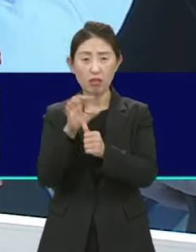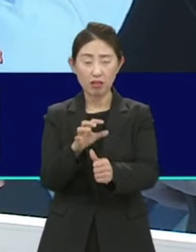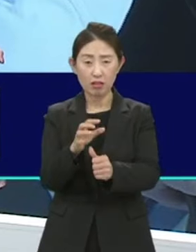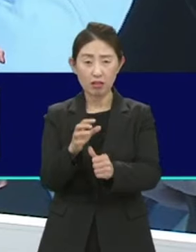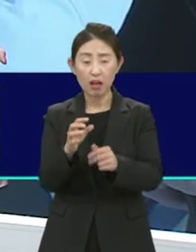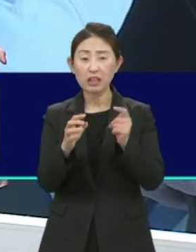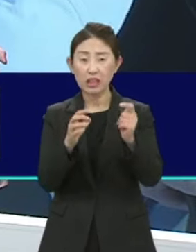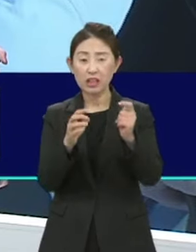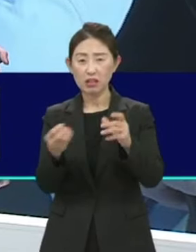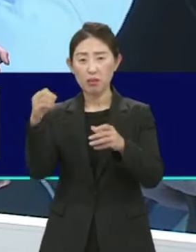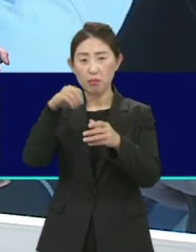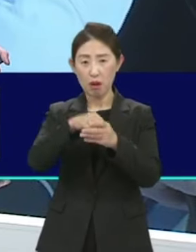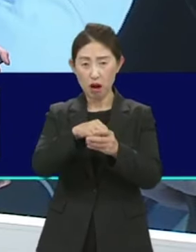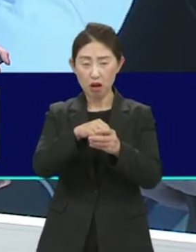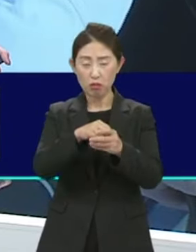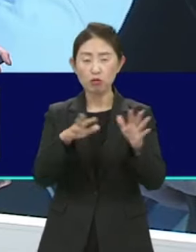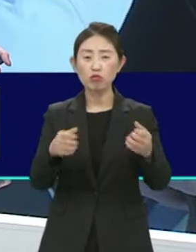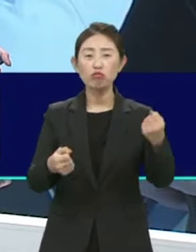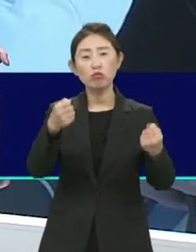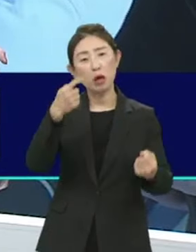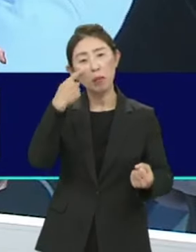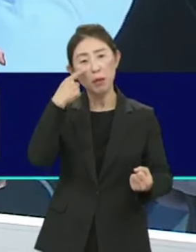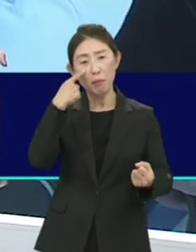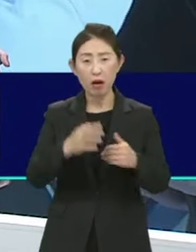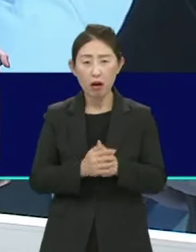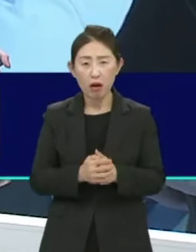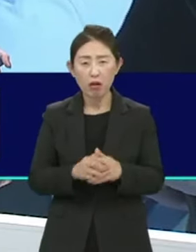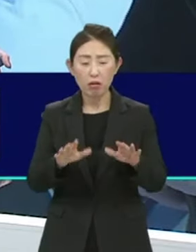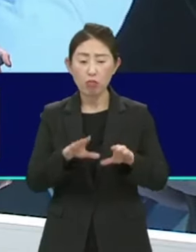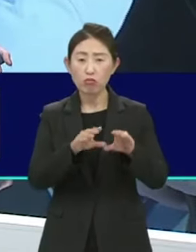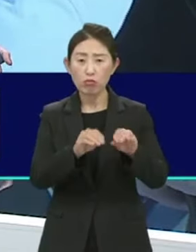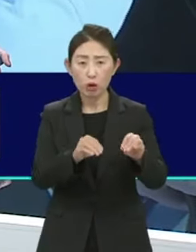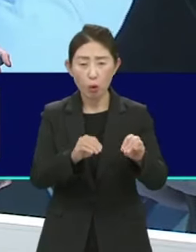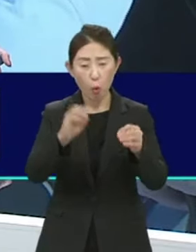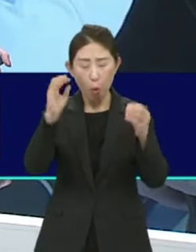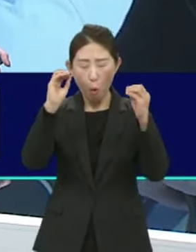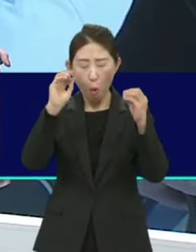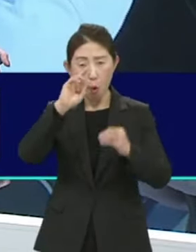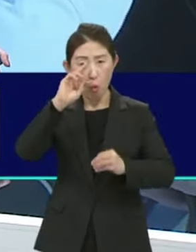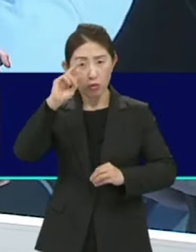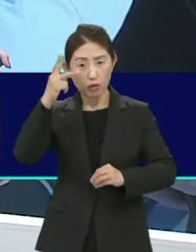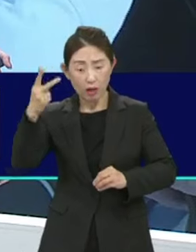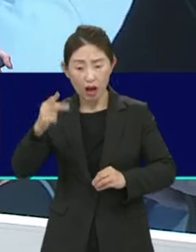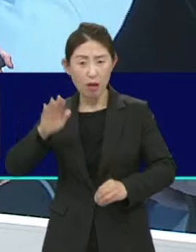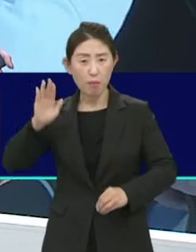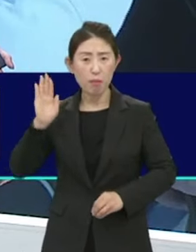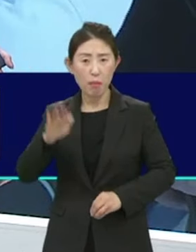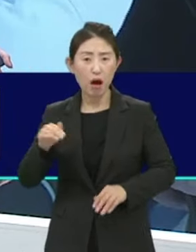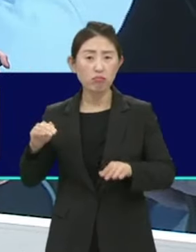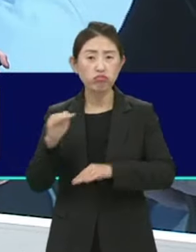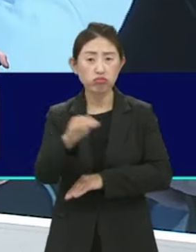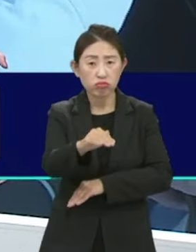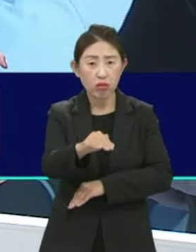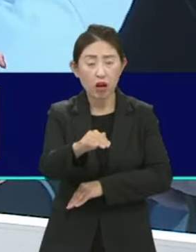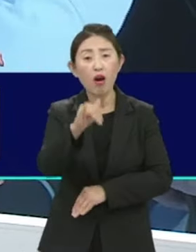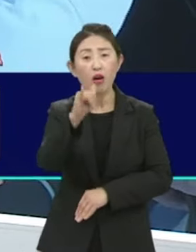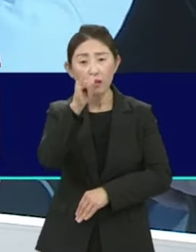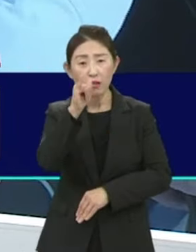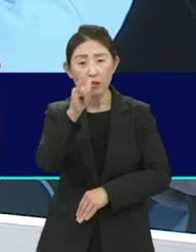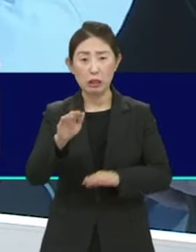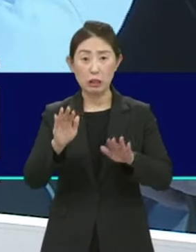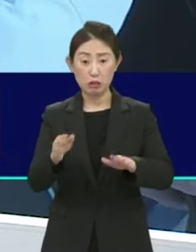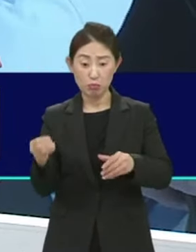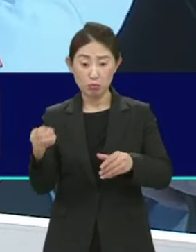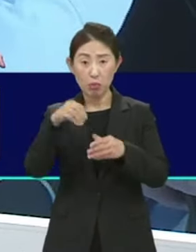들어갔습니다 가속 페달을 브레이크로 착각해 세게 밟더라도 급가속이 되지 않아 고령의 택시기사들 분